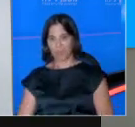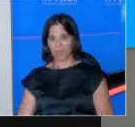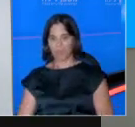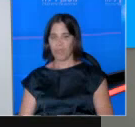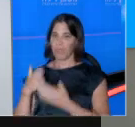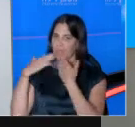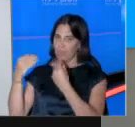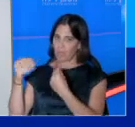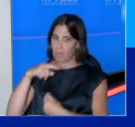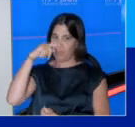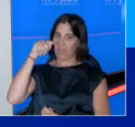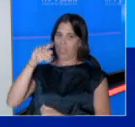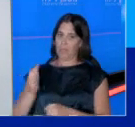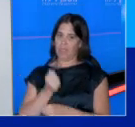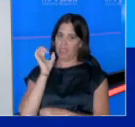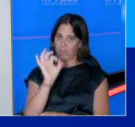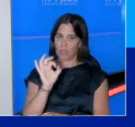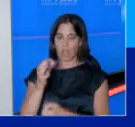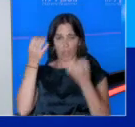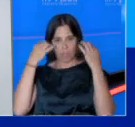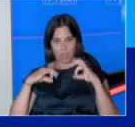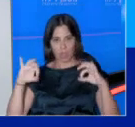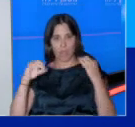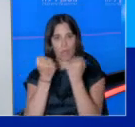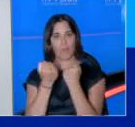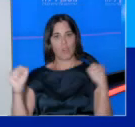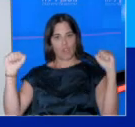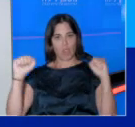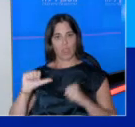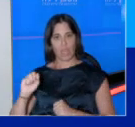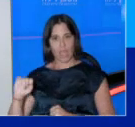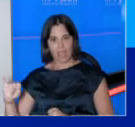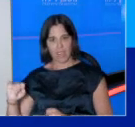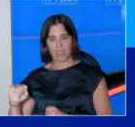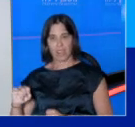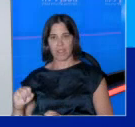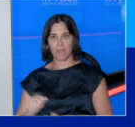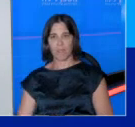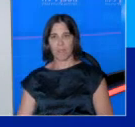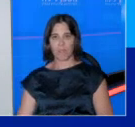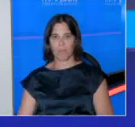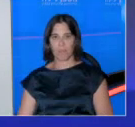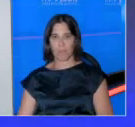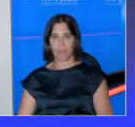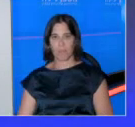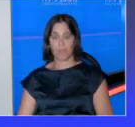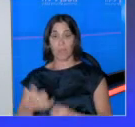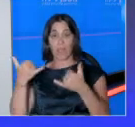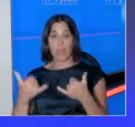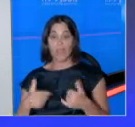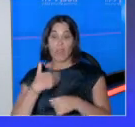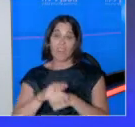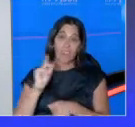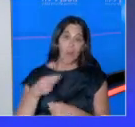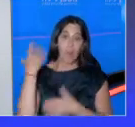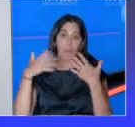לך, גאה בהישג שלכם. כבוד למשחררי האסי מבית שאן, שיהיה לך ערב טוב. תודה רבה, תודה. ועכשיו אחרי כל